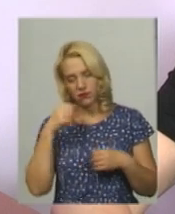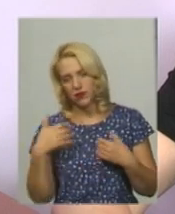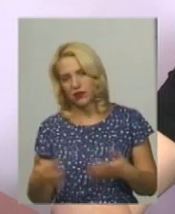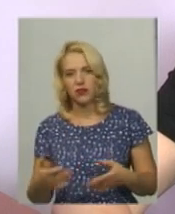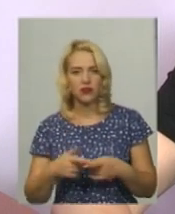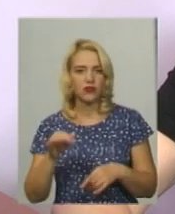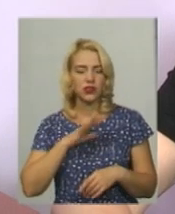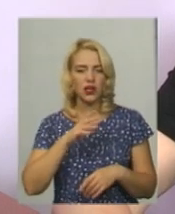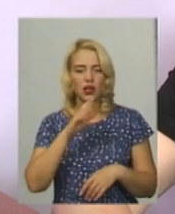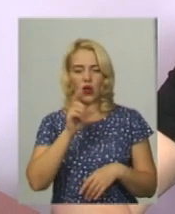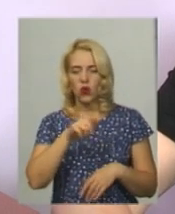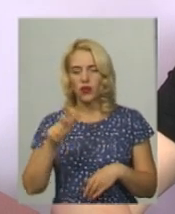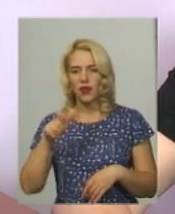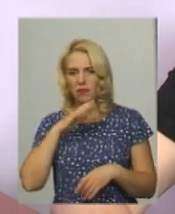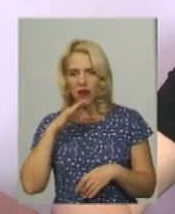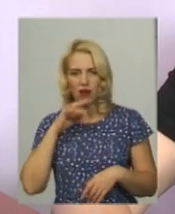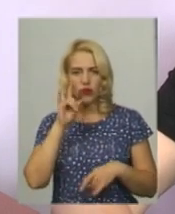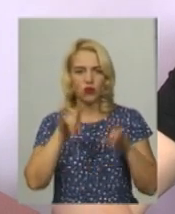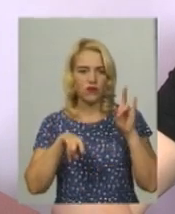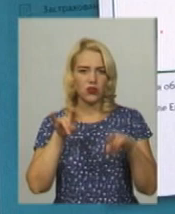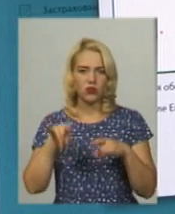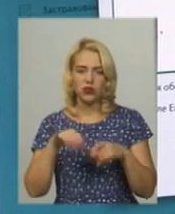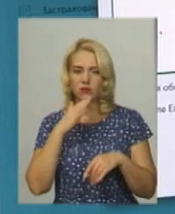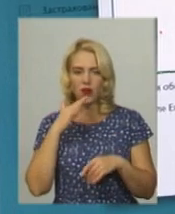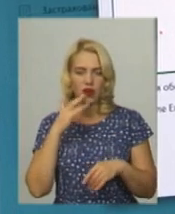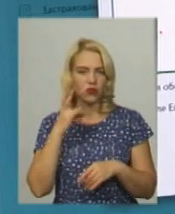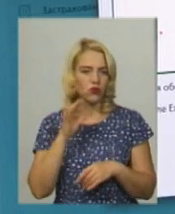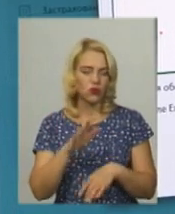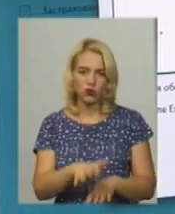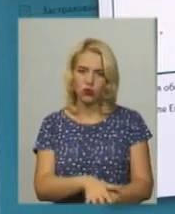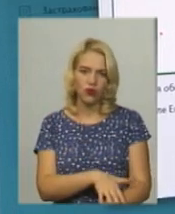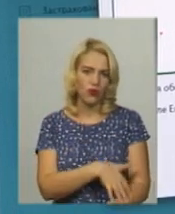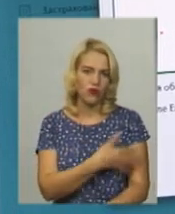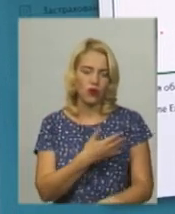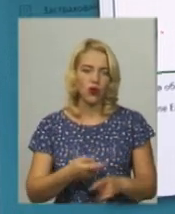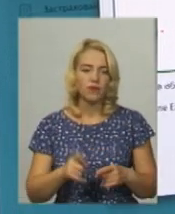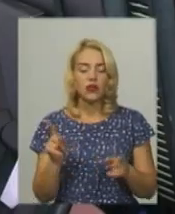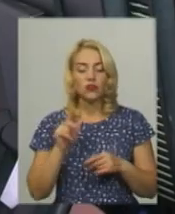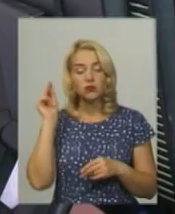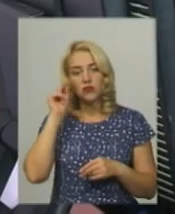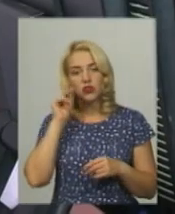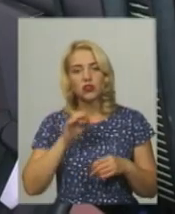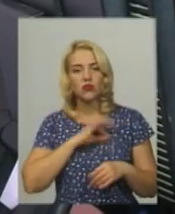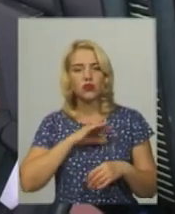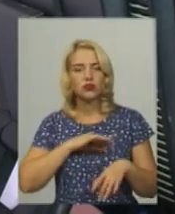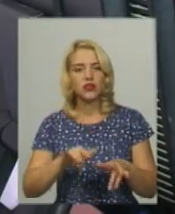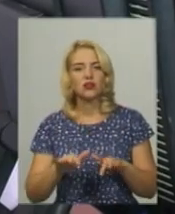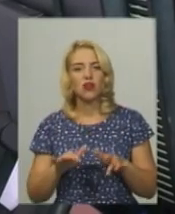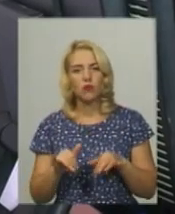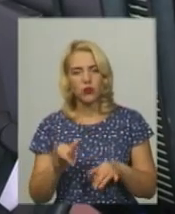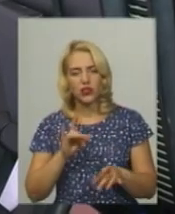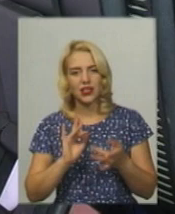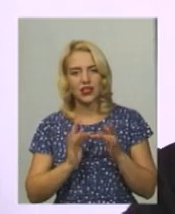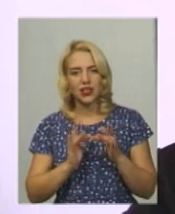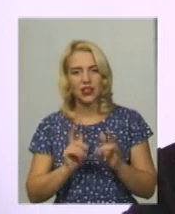багато, віконець теж, наче багато, але дуже довго. Станіслава Третяк додає, що аби навчитися користуватися комп'ютером та